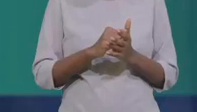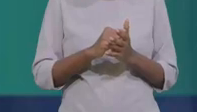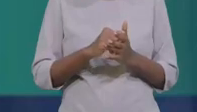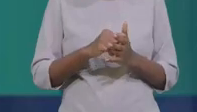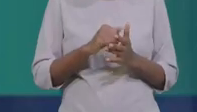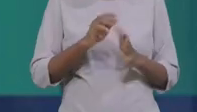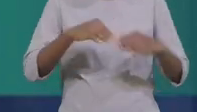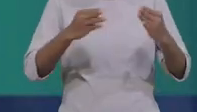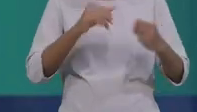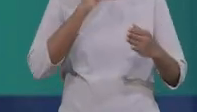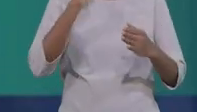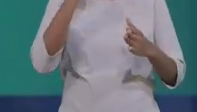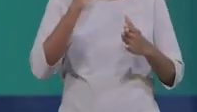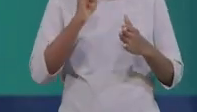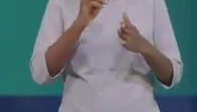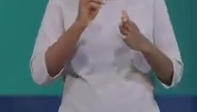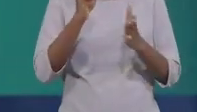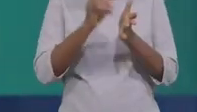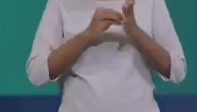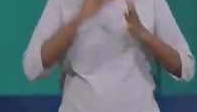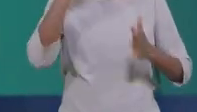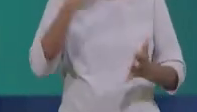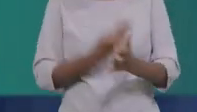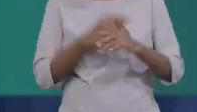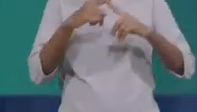toutes choses sont données gratuitement.